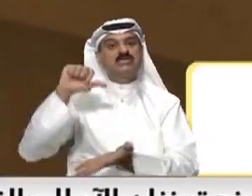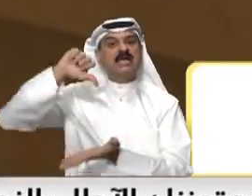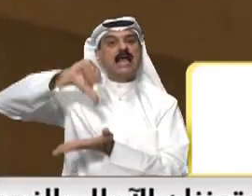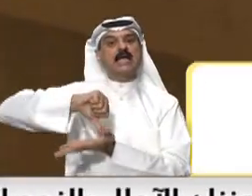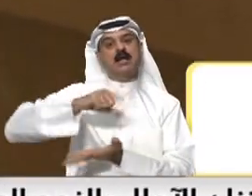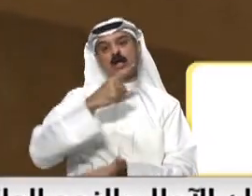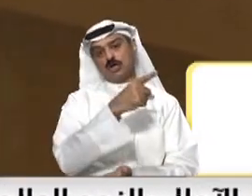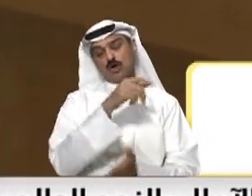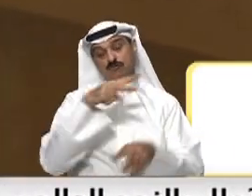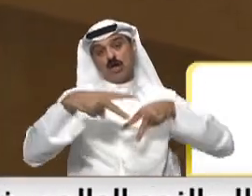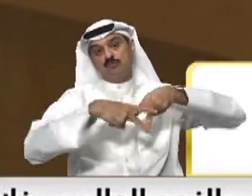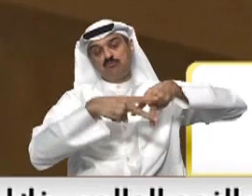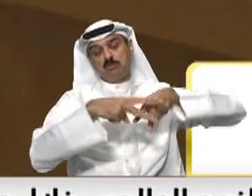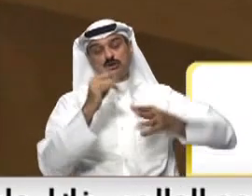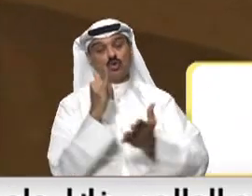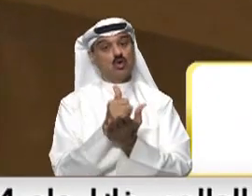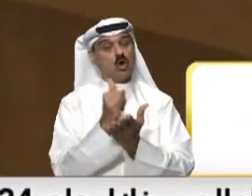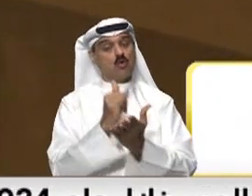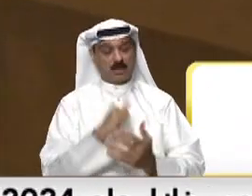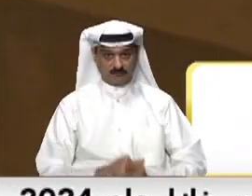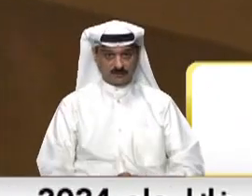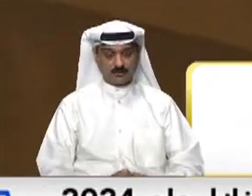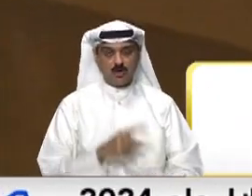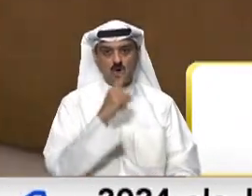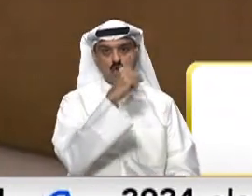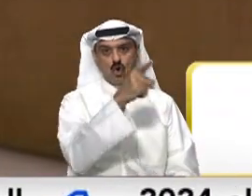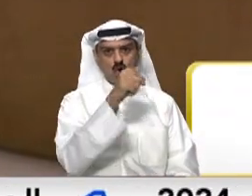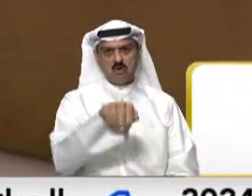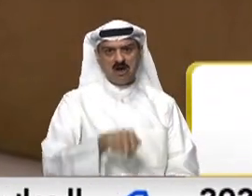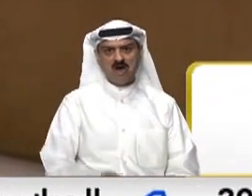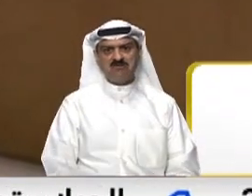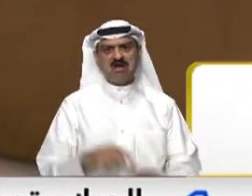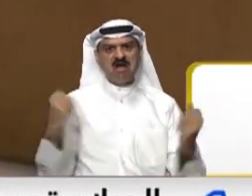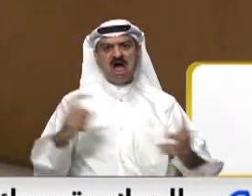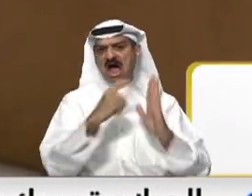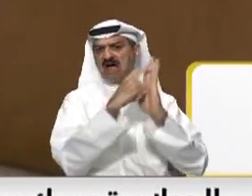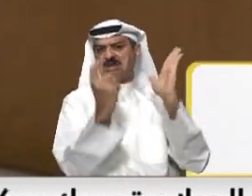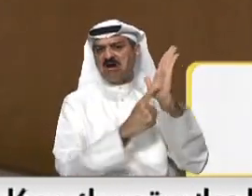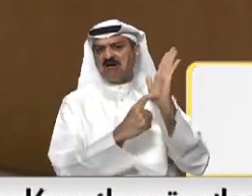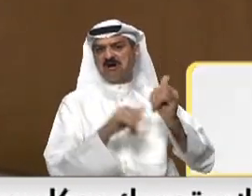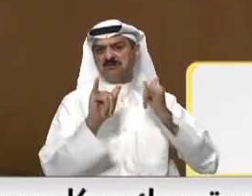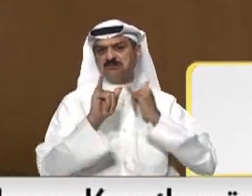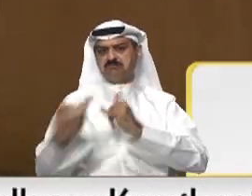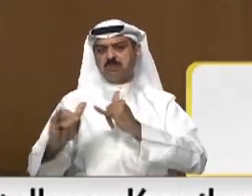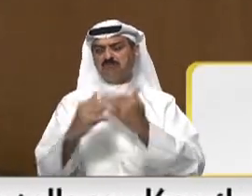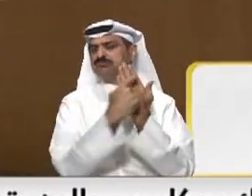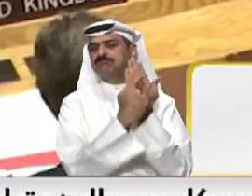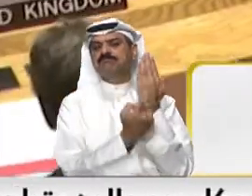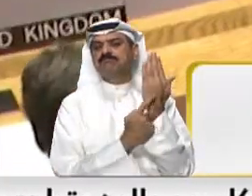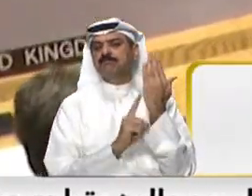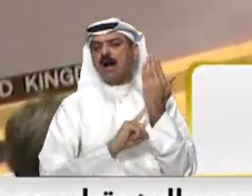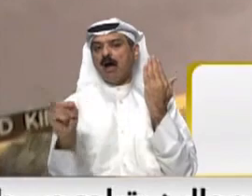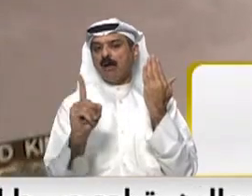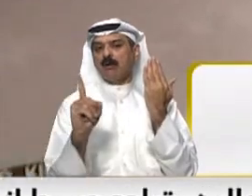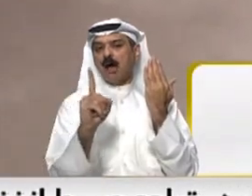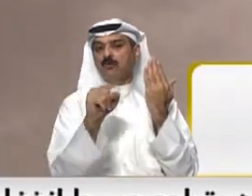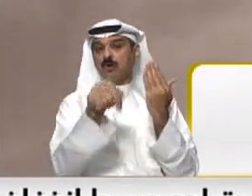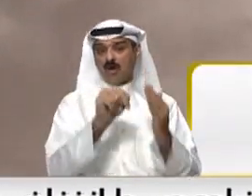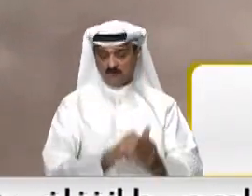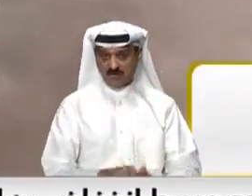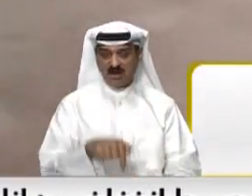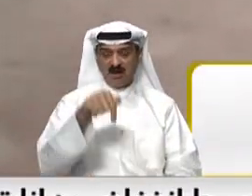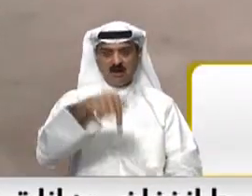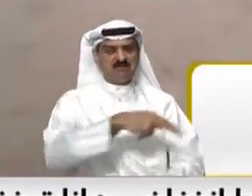نشهده اليوم وان الاحتلال الاسرائيلي لا يمتثل لقرارات مجلس الامن وذلك يعتبر اهانه